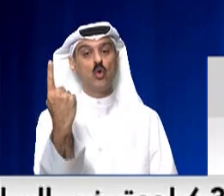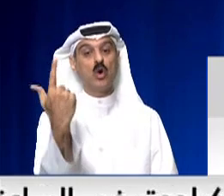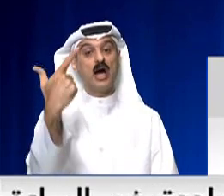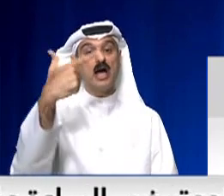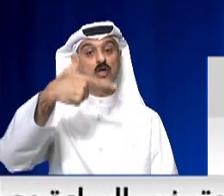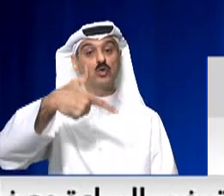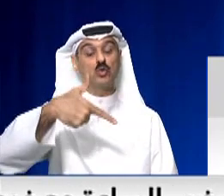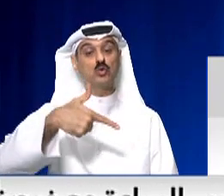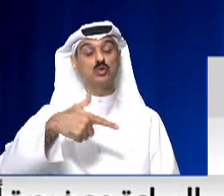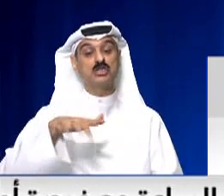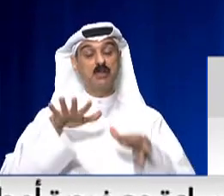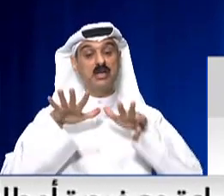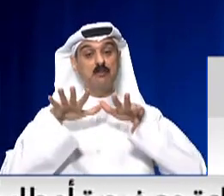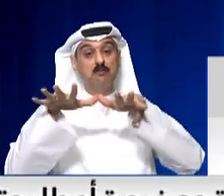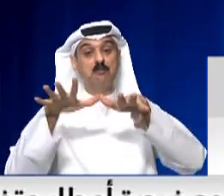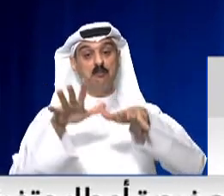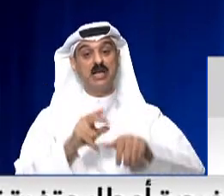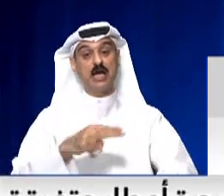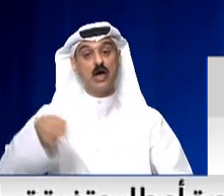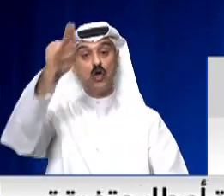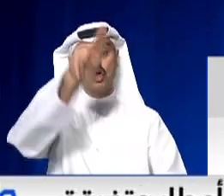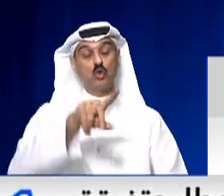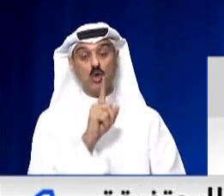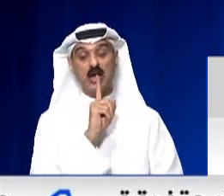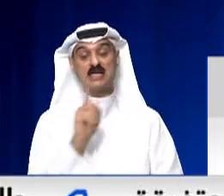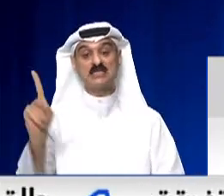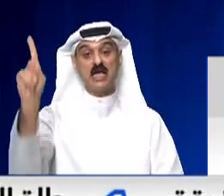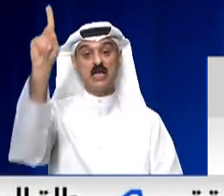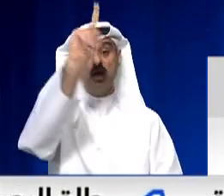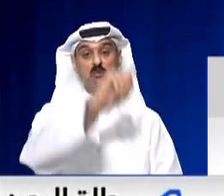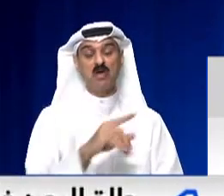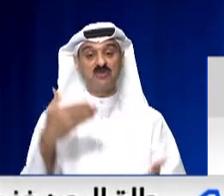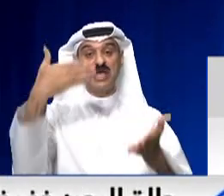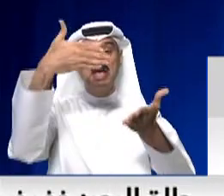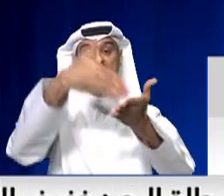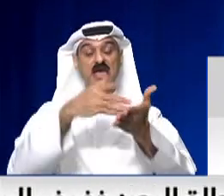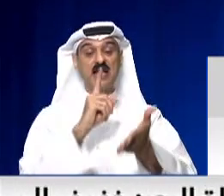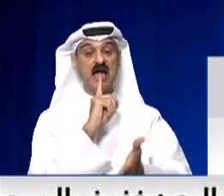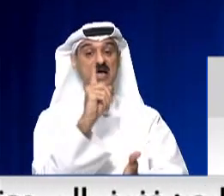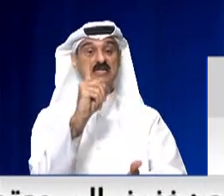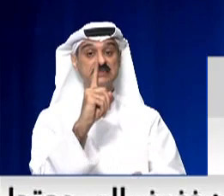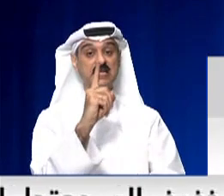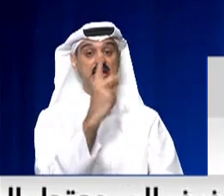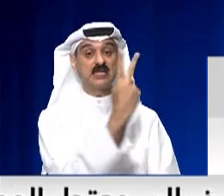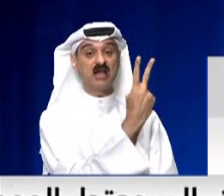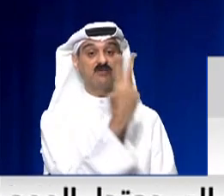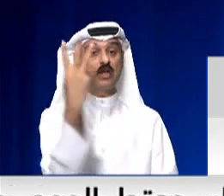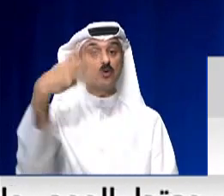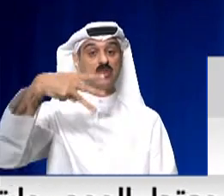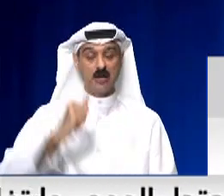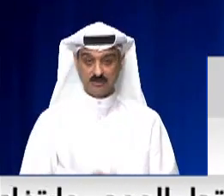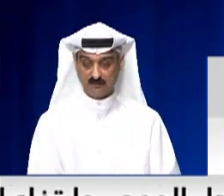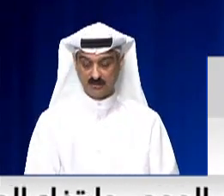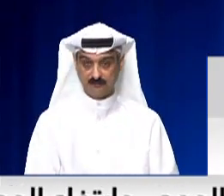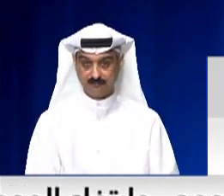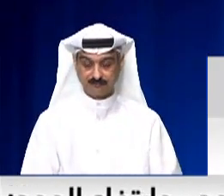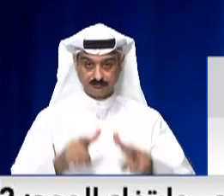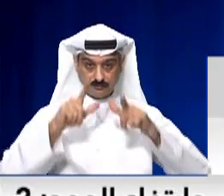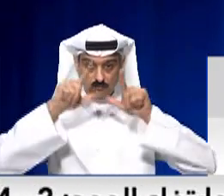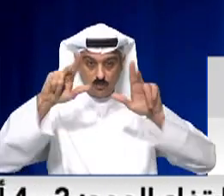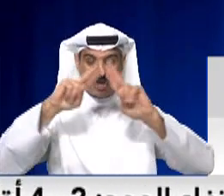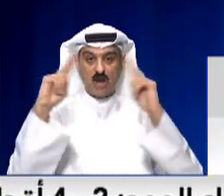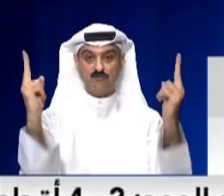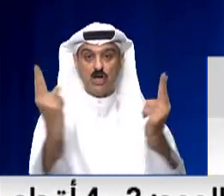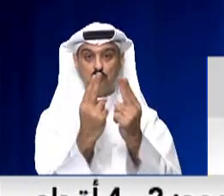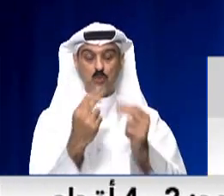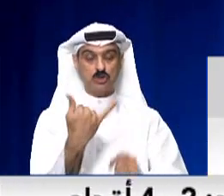مليار دولار امريكي سنويا حتى عام 2030 واضاف الساعد في كلمته بالمؤتمر العربي للتعاوني